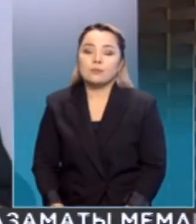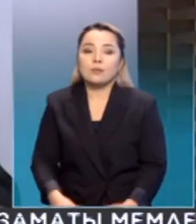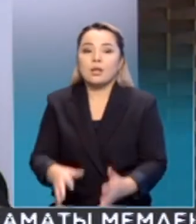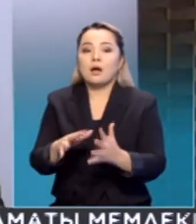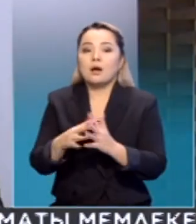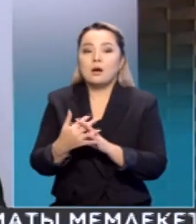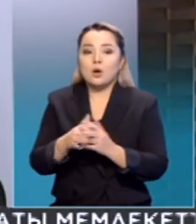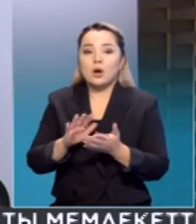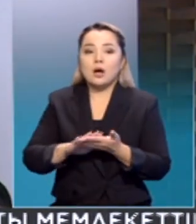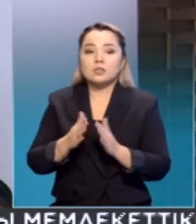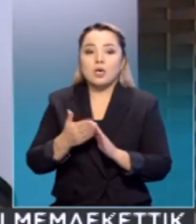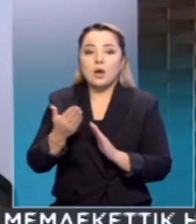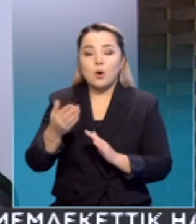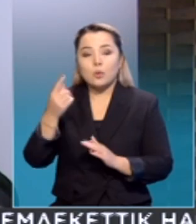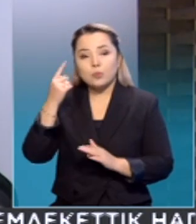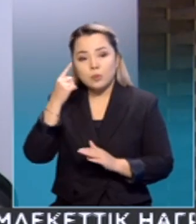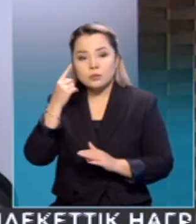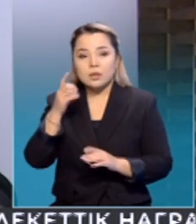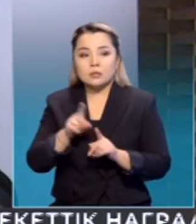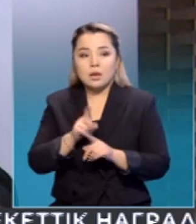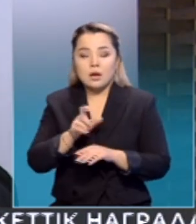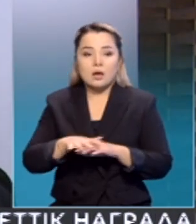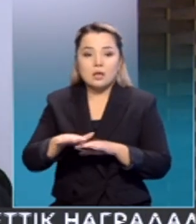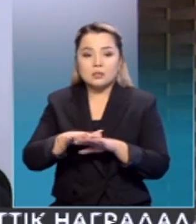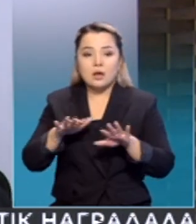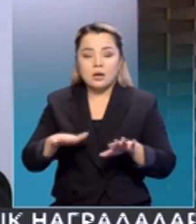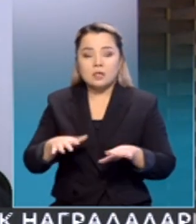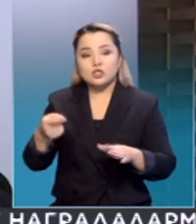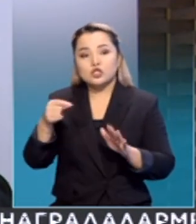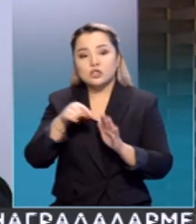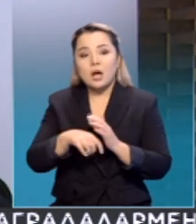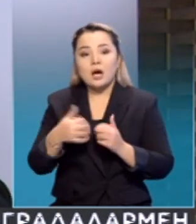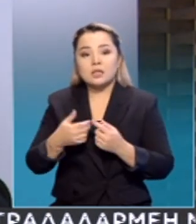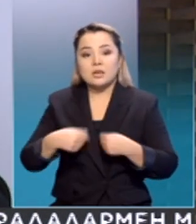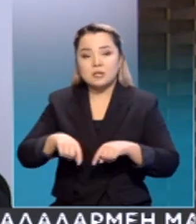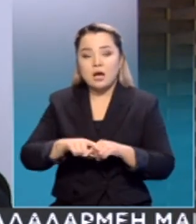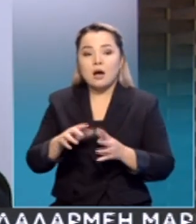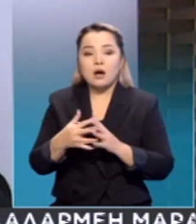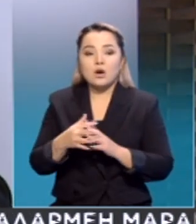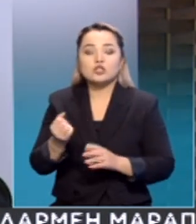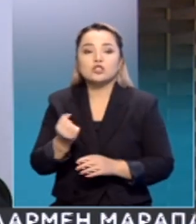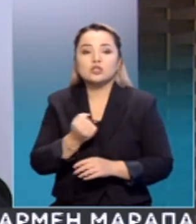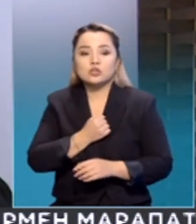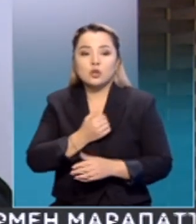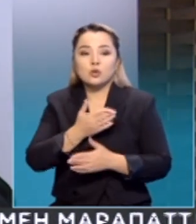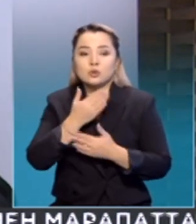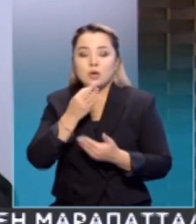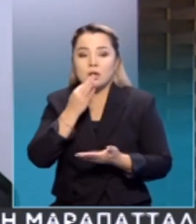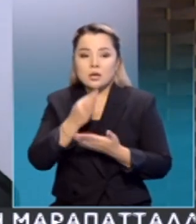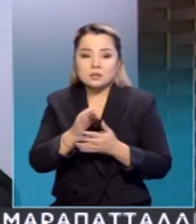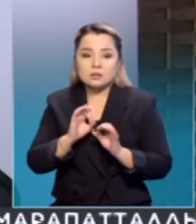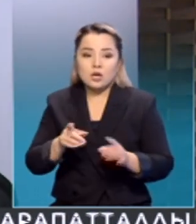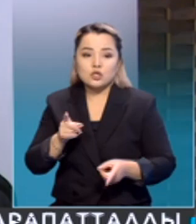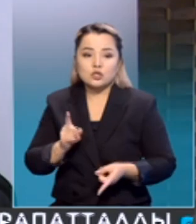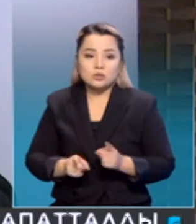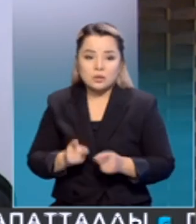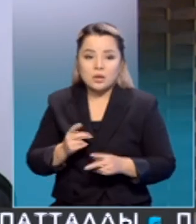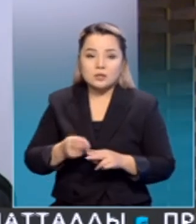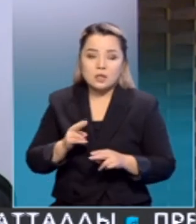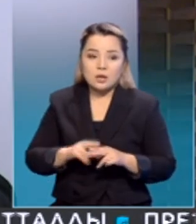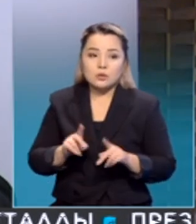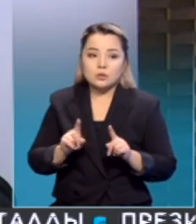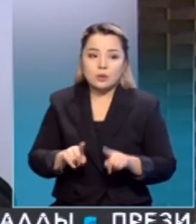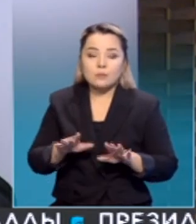Ауылдың қамын ойлаймын деп шулап жүргендердің арасында ауылдың шын жанашыры жоқтың қасы. Олар